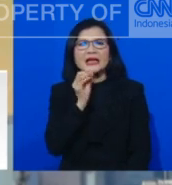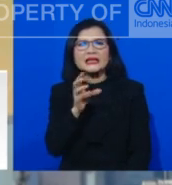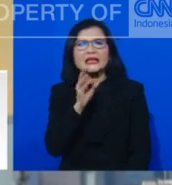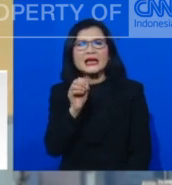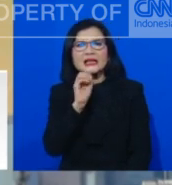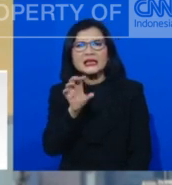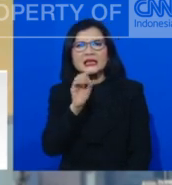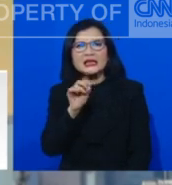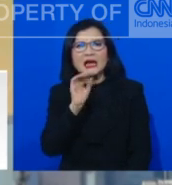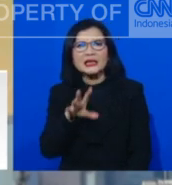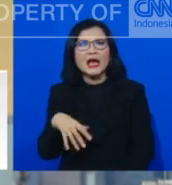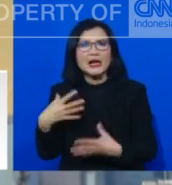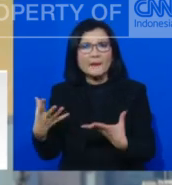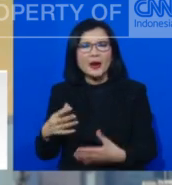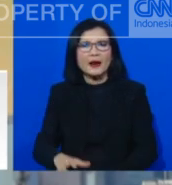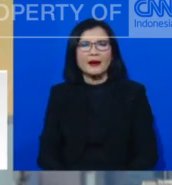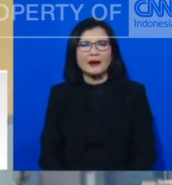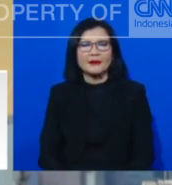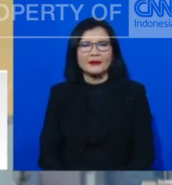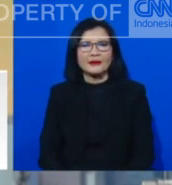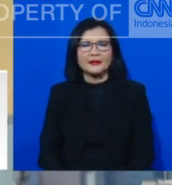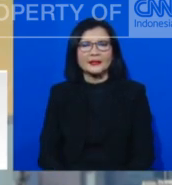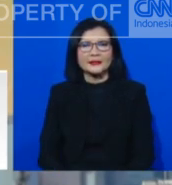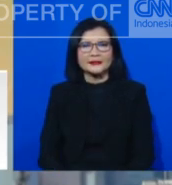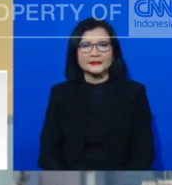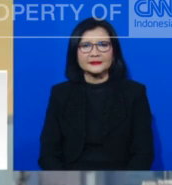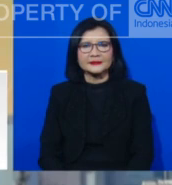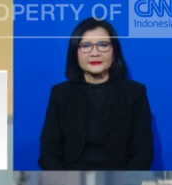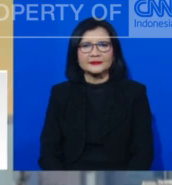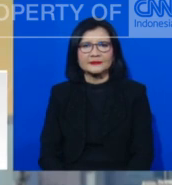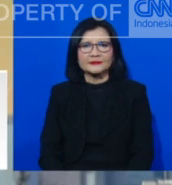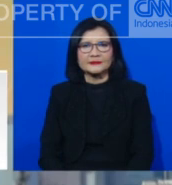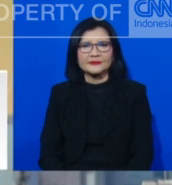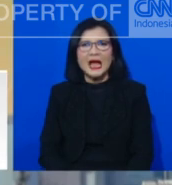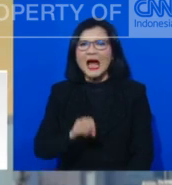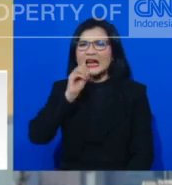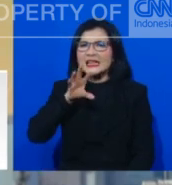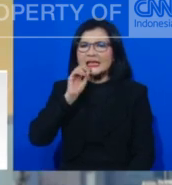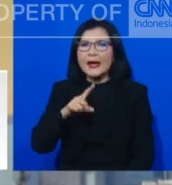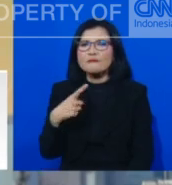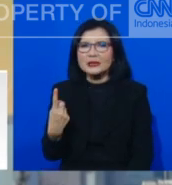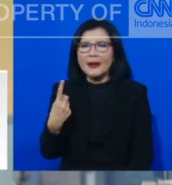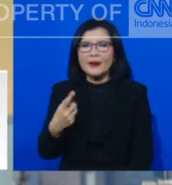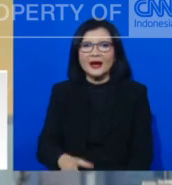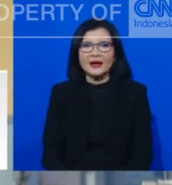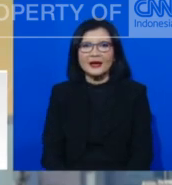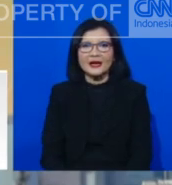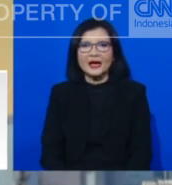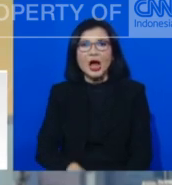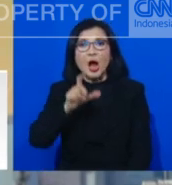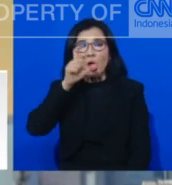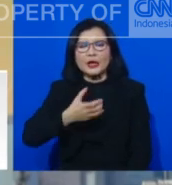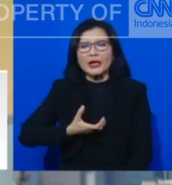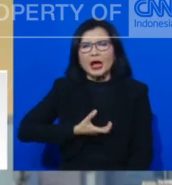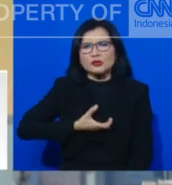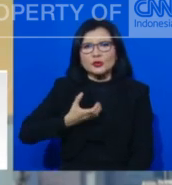dari para Oskar Snap Iya jadi yang kontroversi pertama adalah para penggemar Toga itu